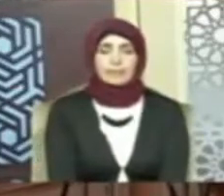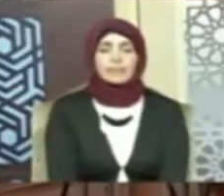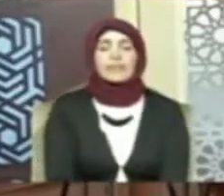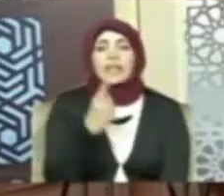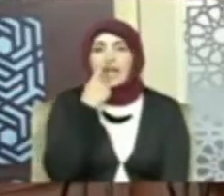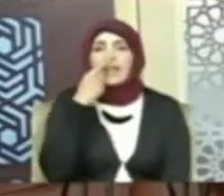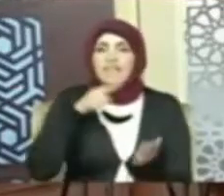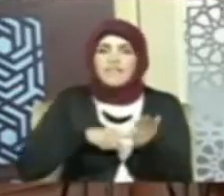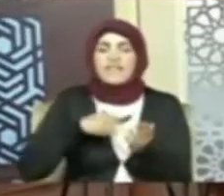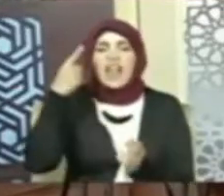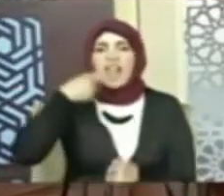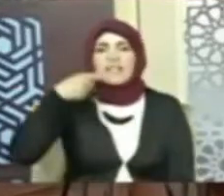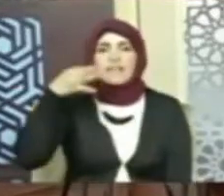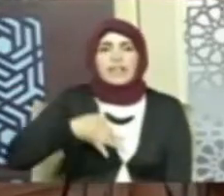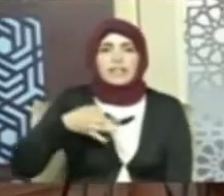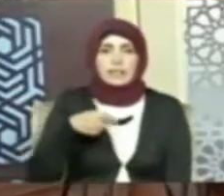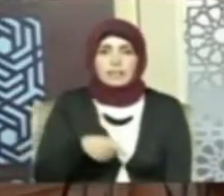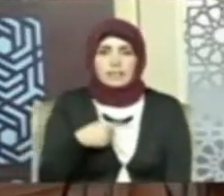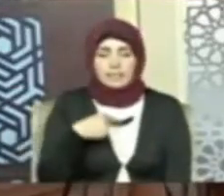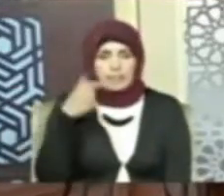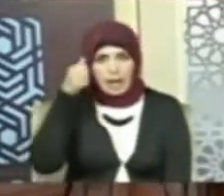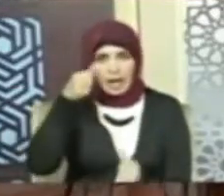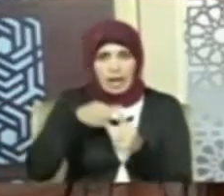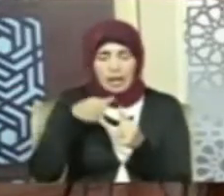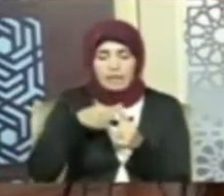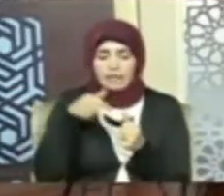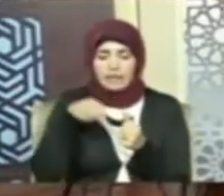فينبغي أن نذكر النعمة